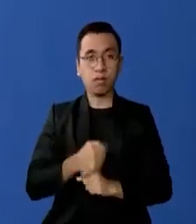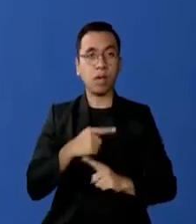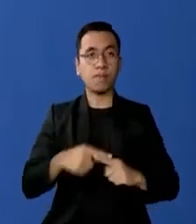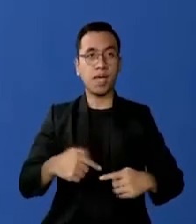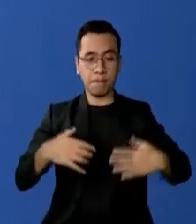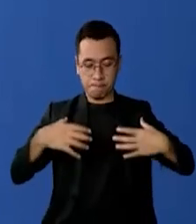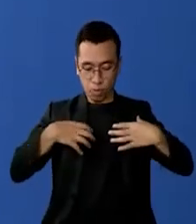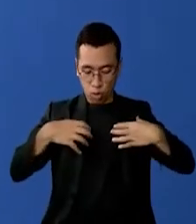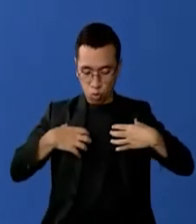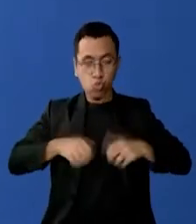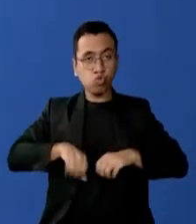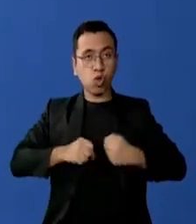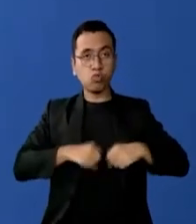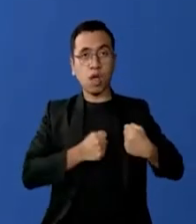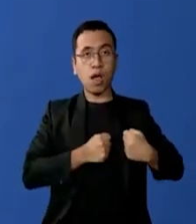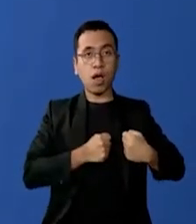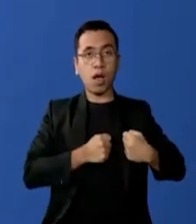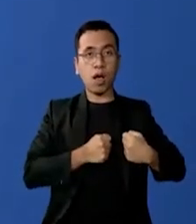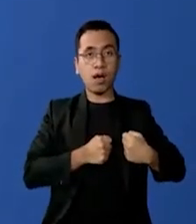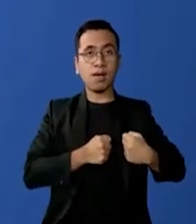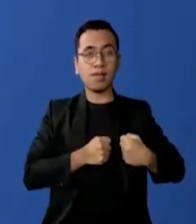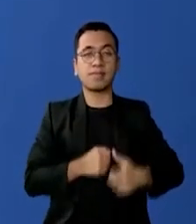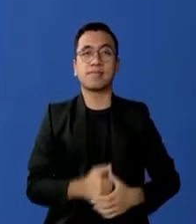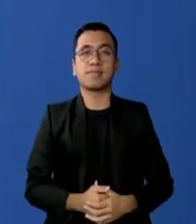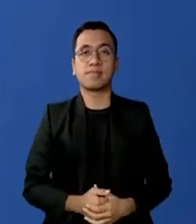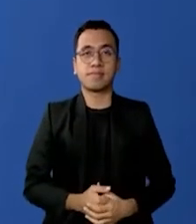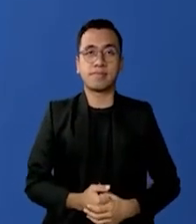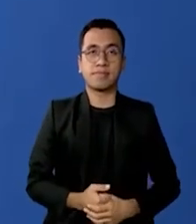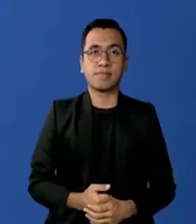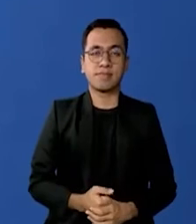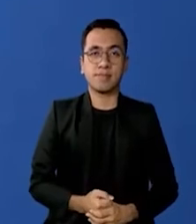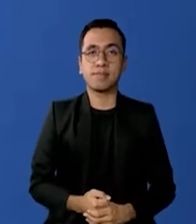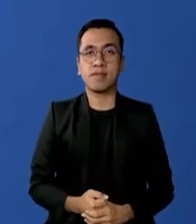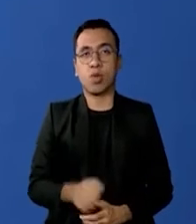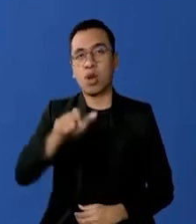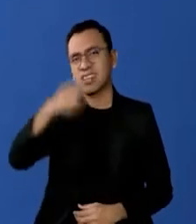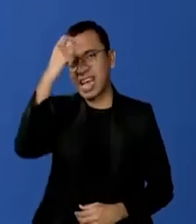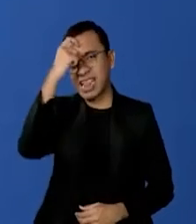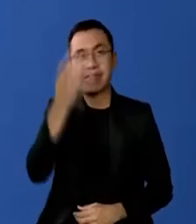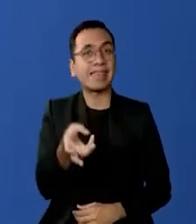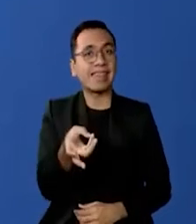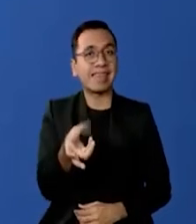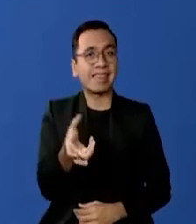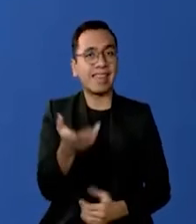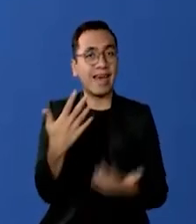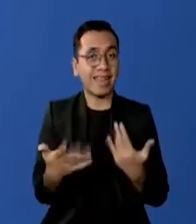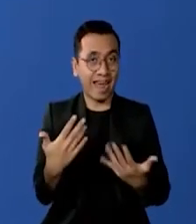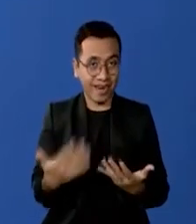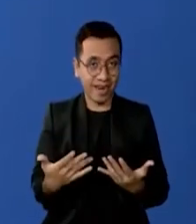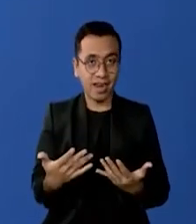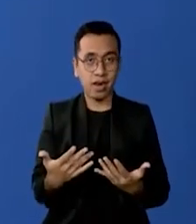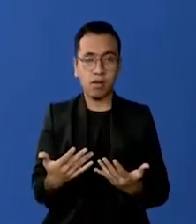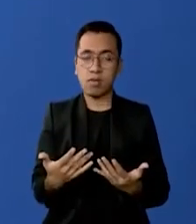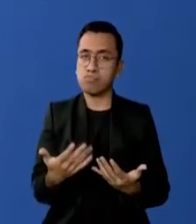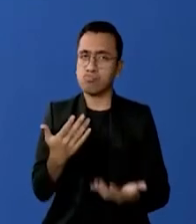dalam jangka panjang karena sekarang anda cukup lama untuk membandingkan mereka yang gejalanya ringan tapi ternyata ada sesuatu